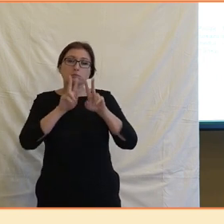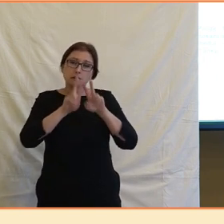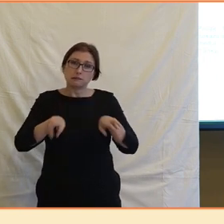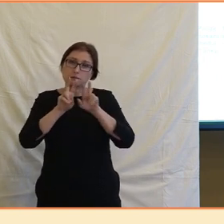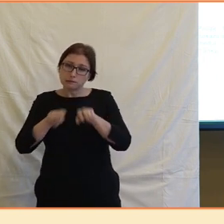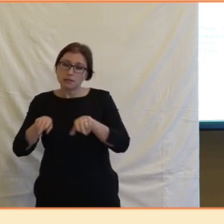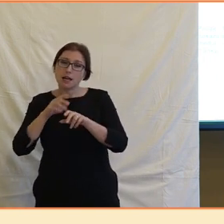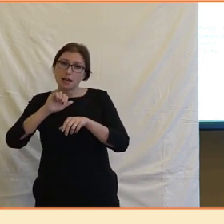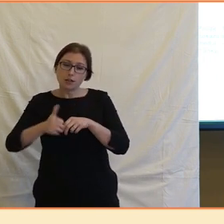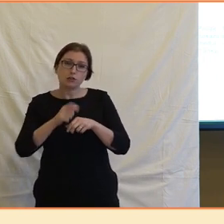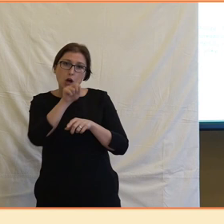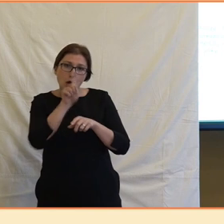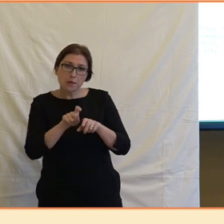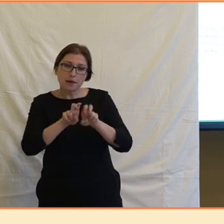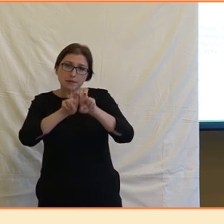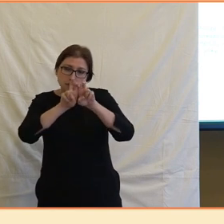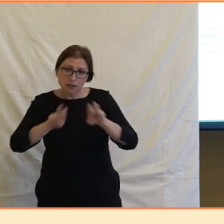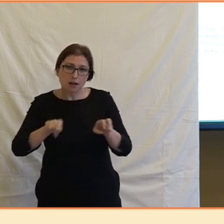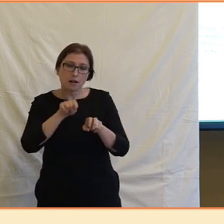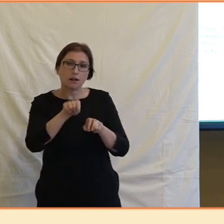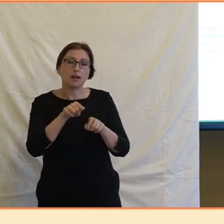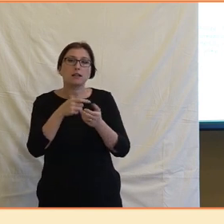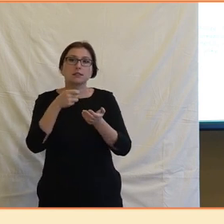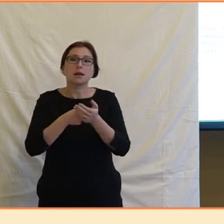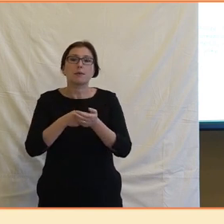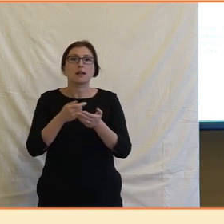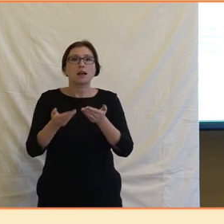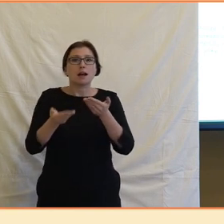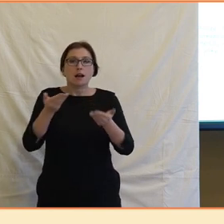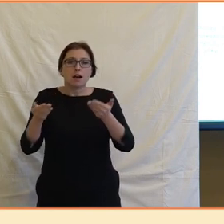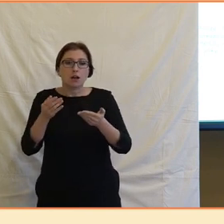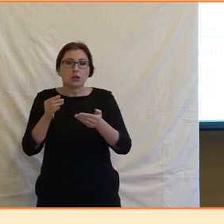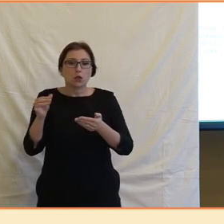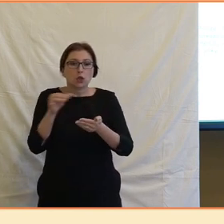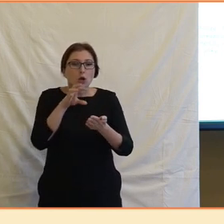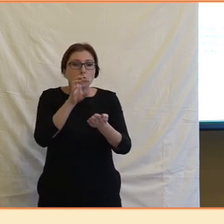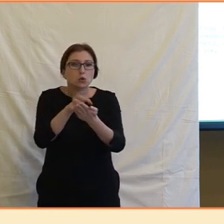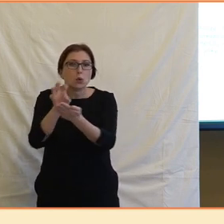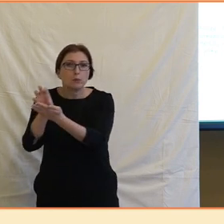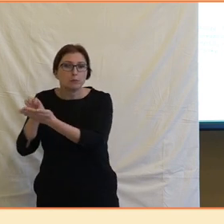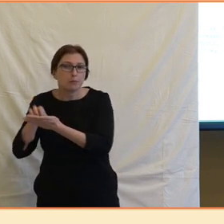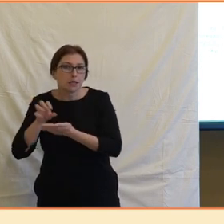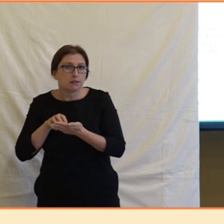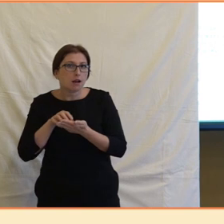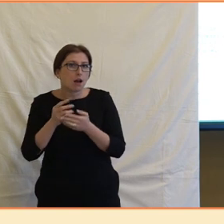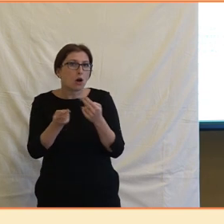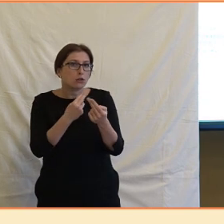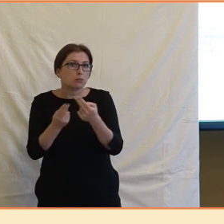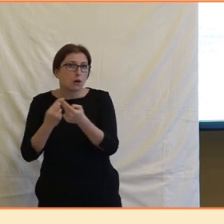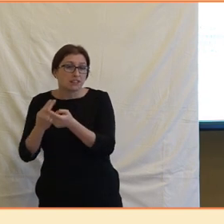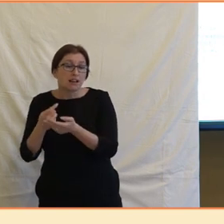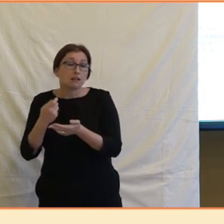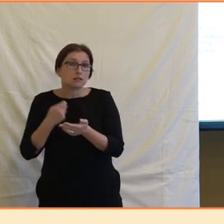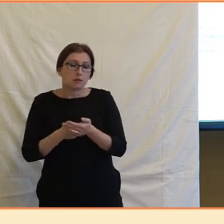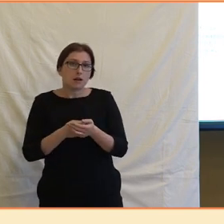detailní zpracování této otázky, a tedy rozložení skupin toho, jak odpovídali,